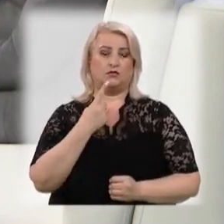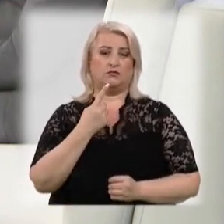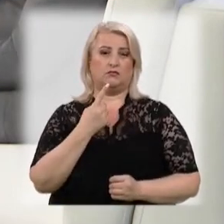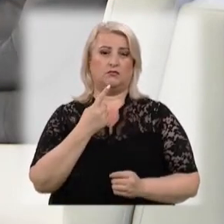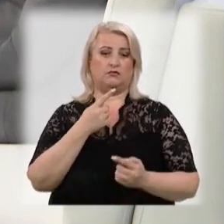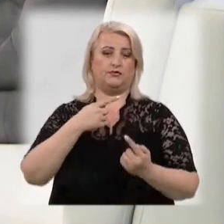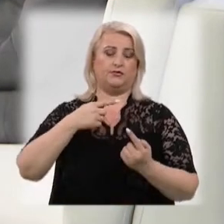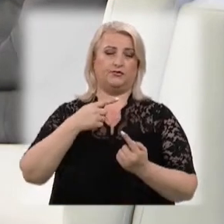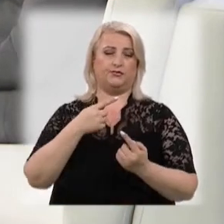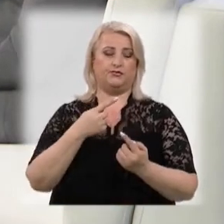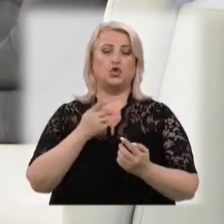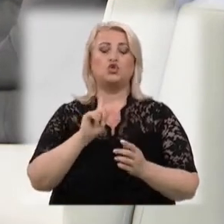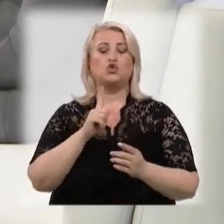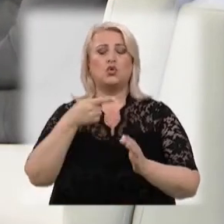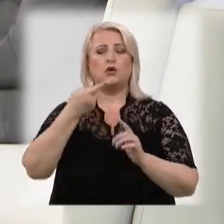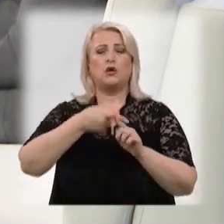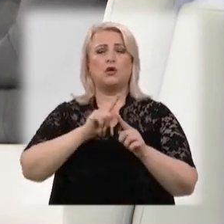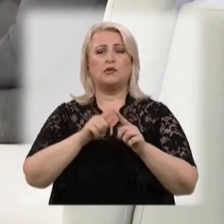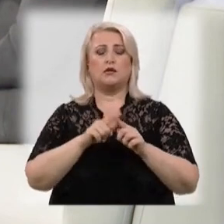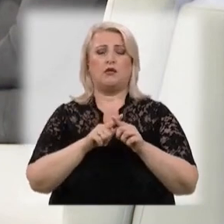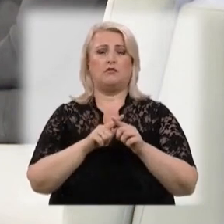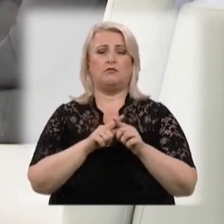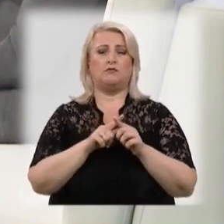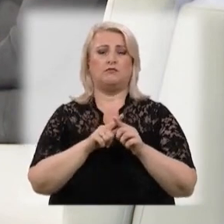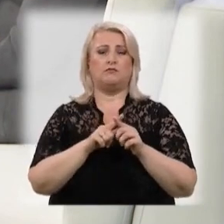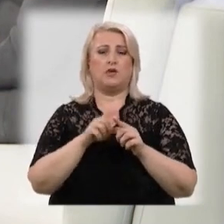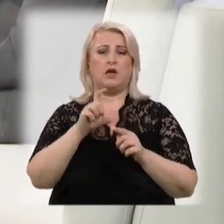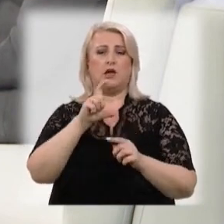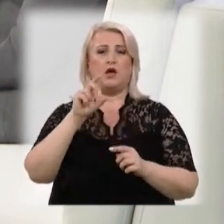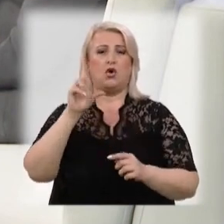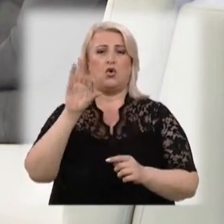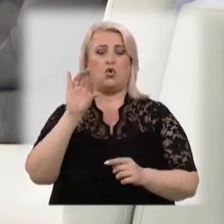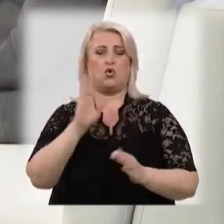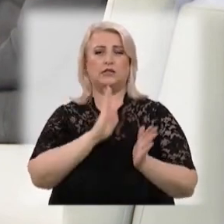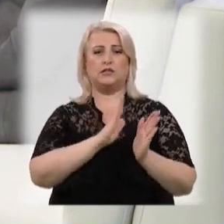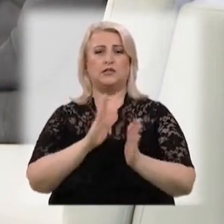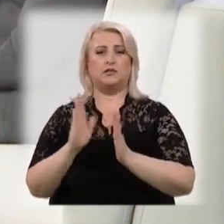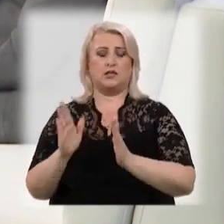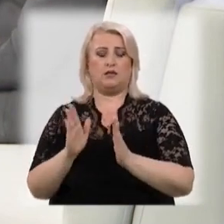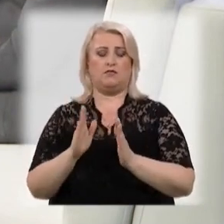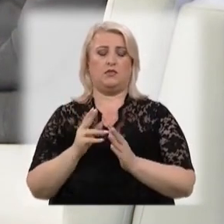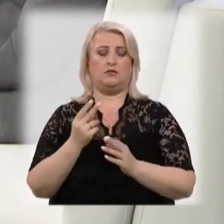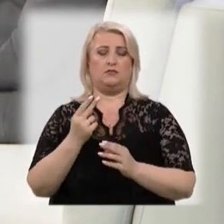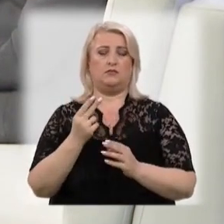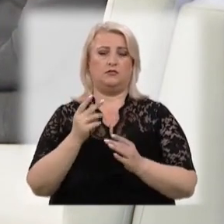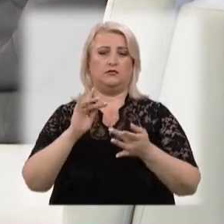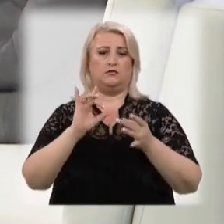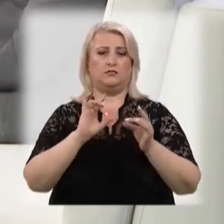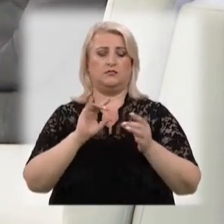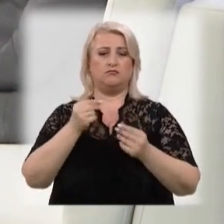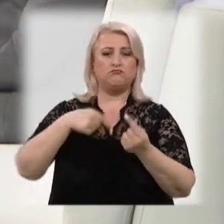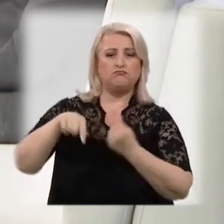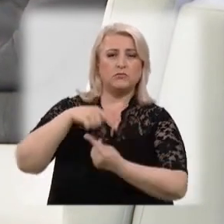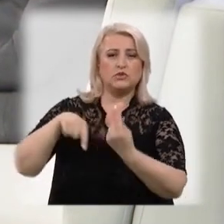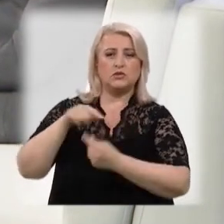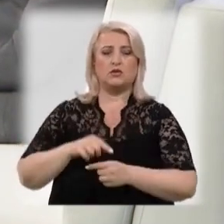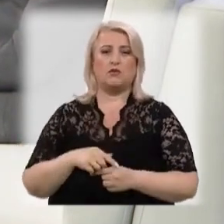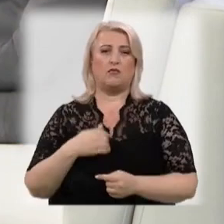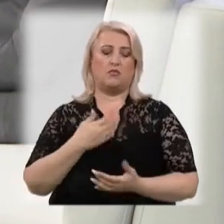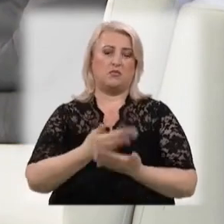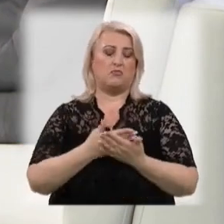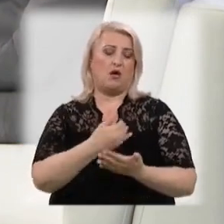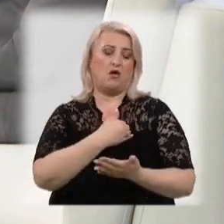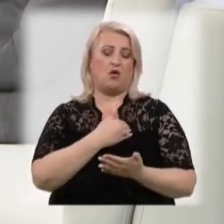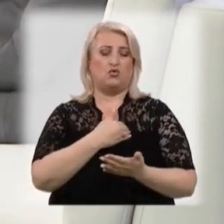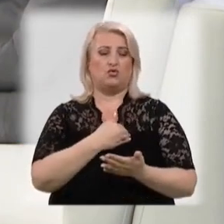poți să îmi iau dai Ce înseamnă ecosistemul digital al unei afaceri sau altfel spus eu dacă lansezi o afacere și vreau prezentă pe